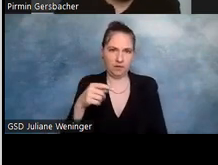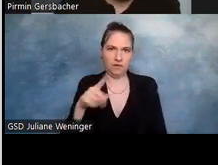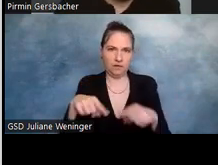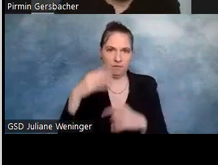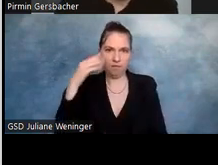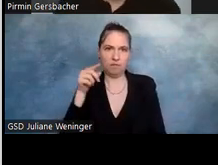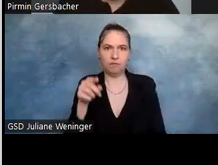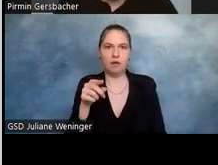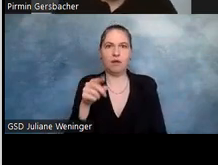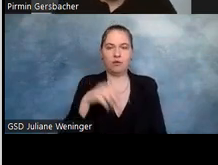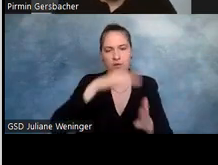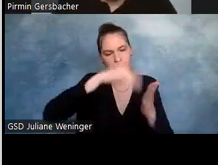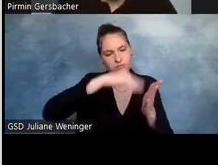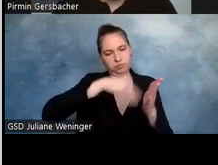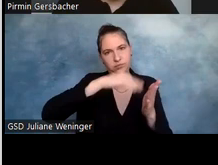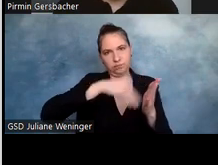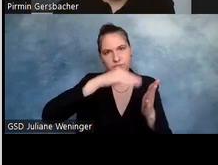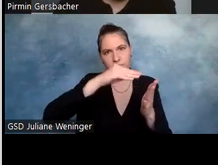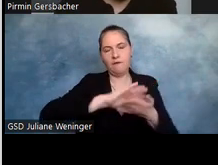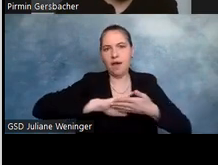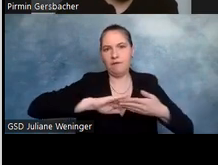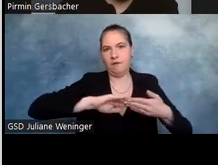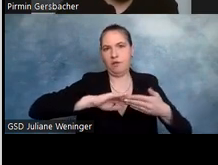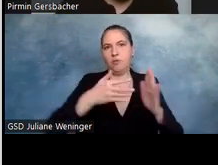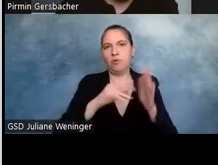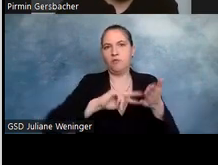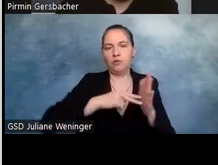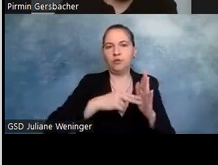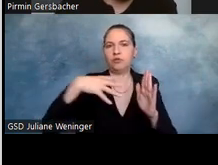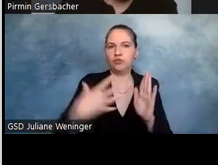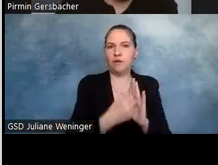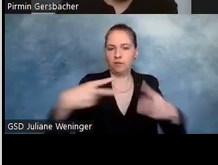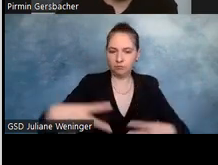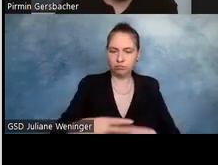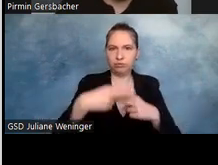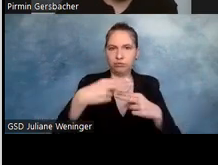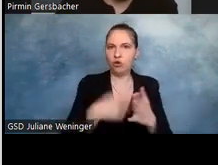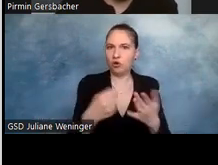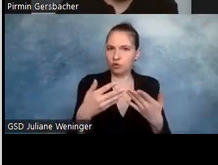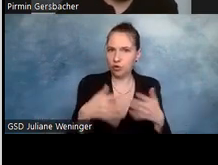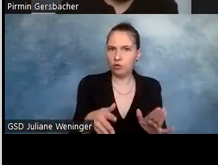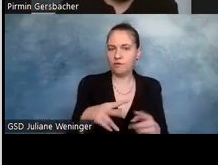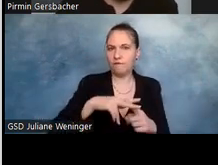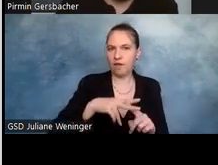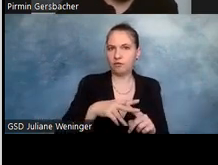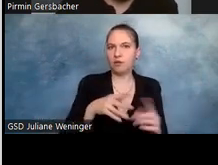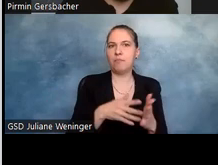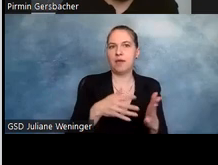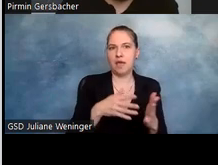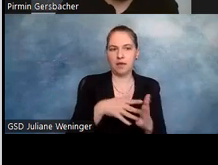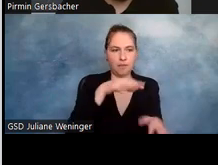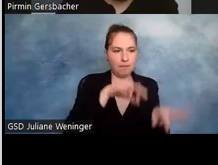eine vereinfachte Prüfmethode, mit der man in kurzer Zeit und eben mit kostenlosen Werkzeugen Barrieren finden